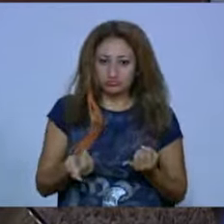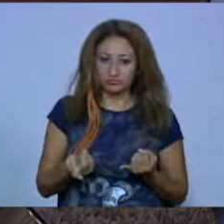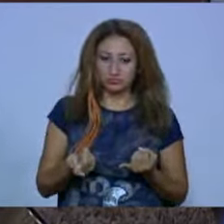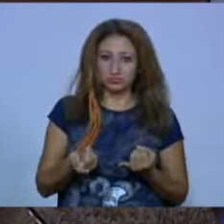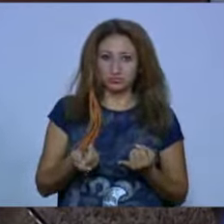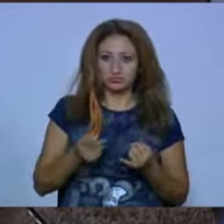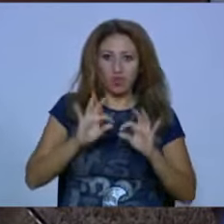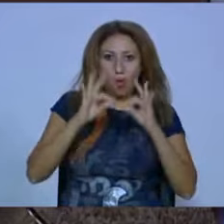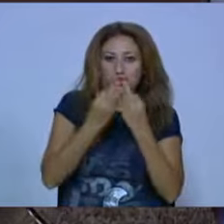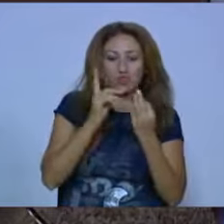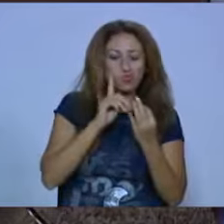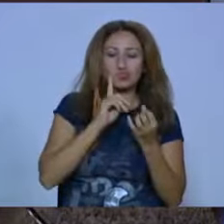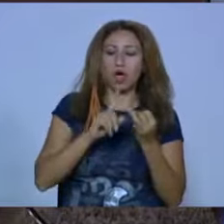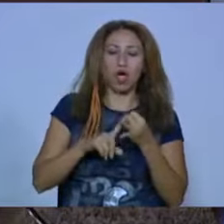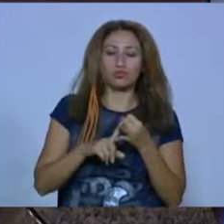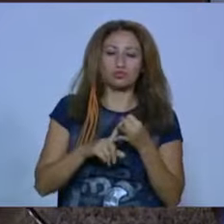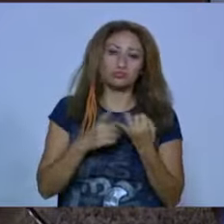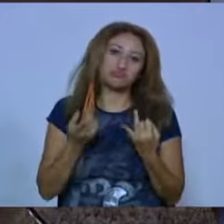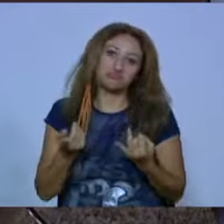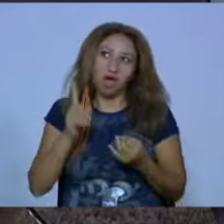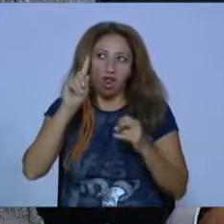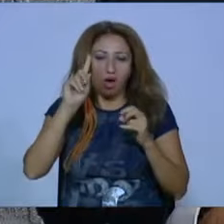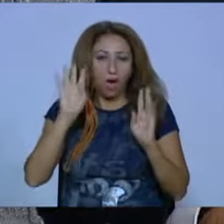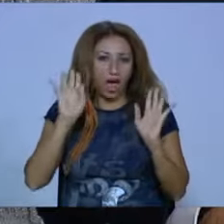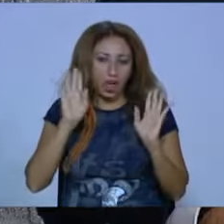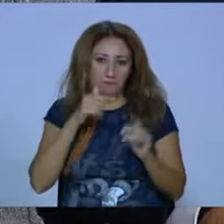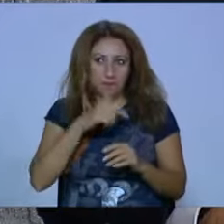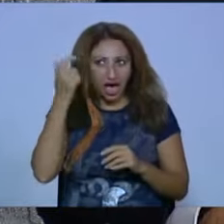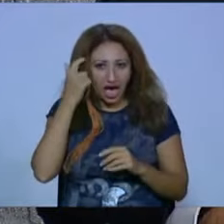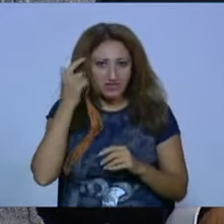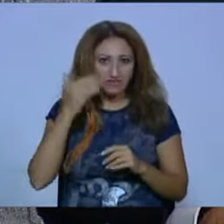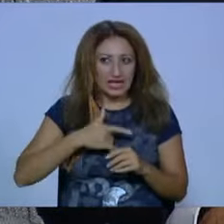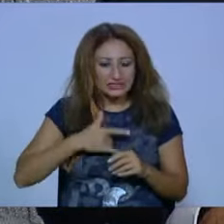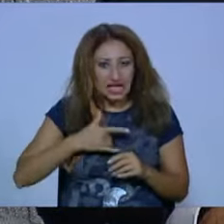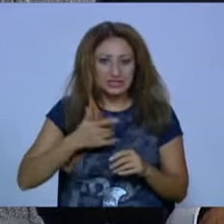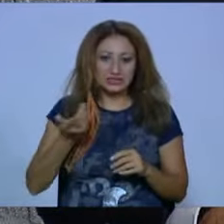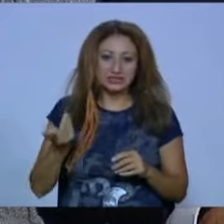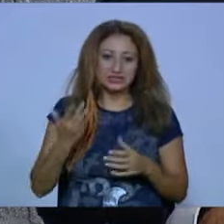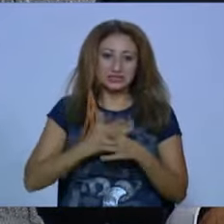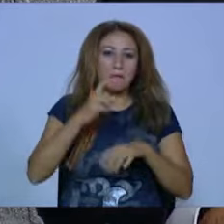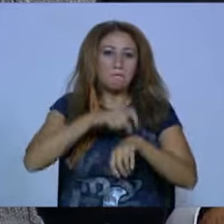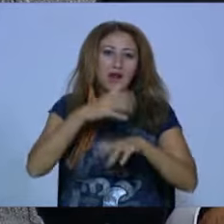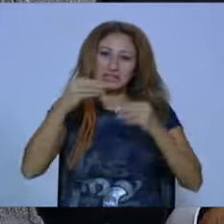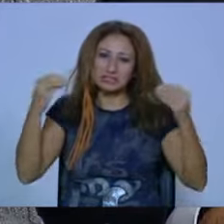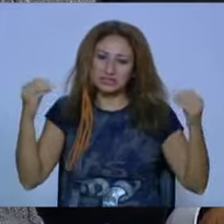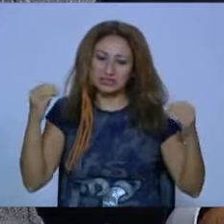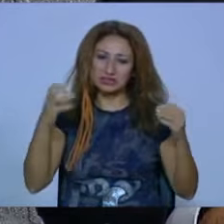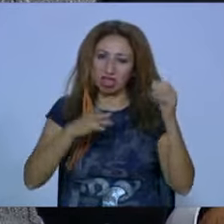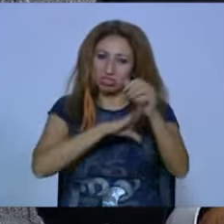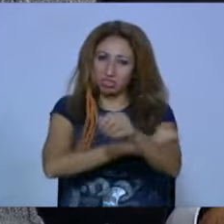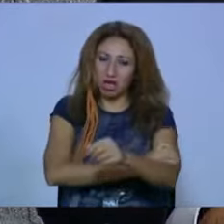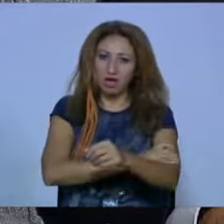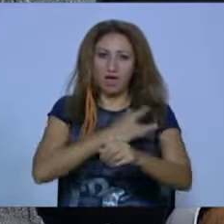يركز في اسره او بتاع يعني الله اعلم، بس كان عنده احساس ان نتيجه الامراض اللي عنده ان حياته